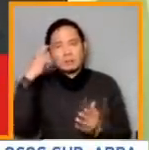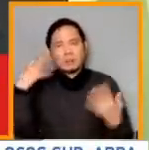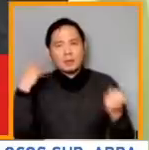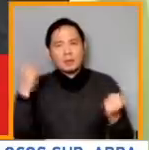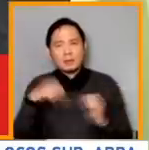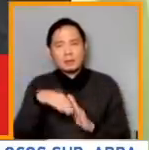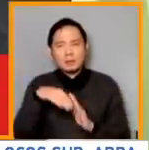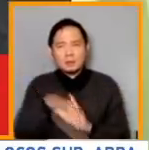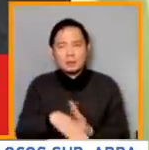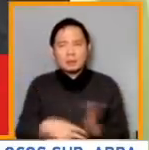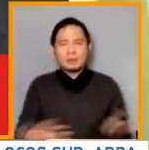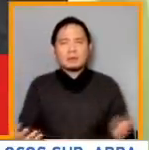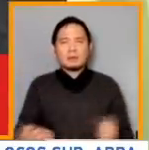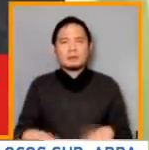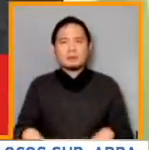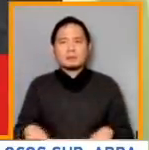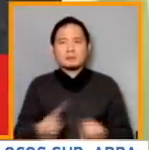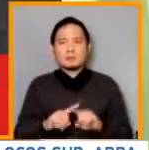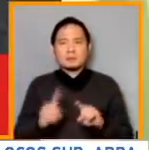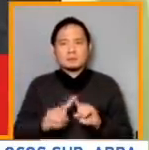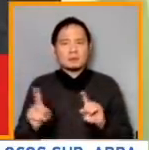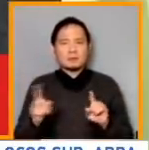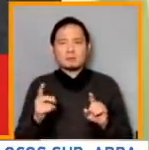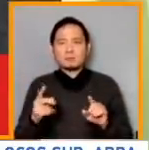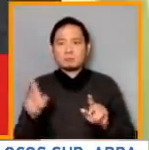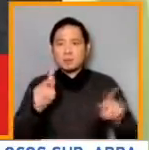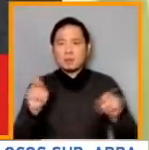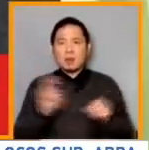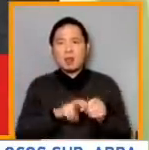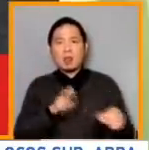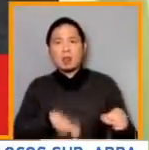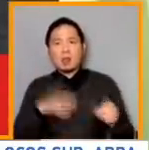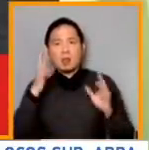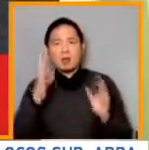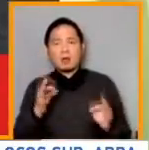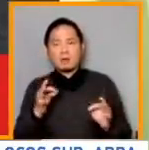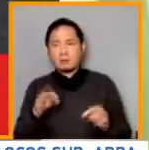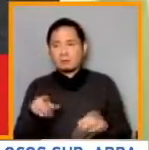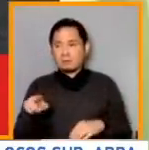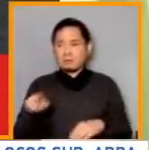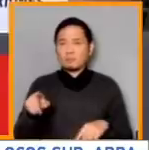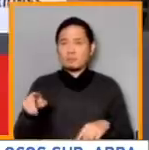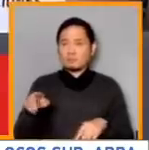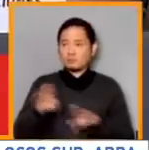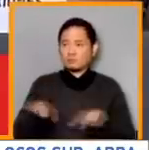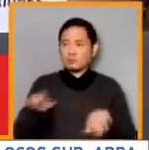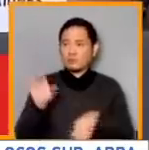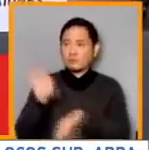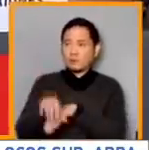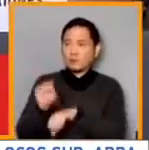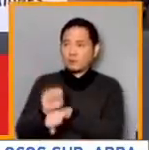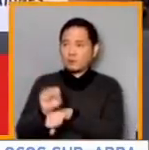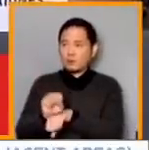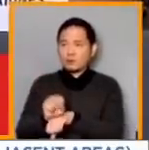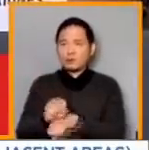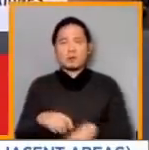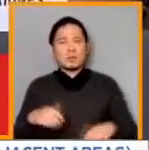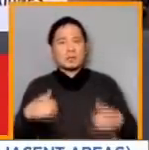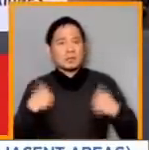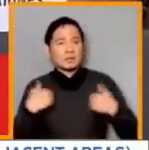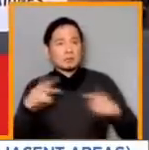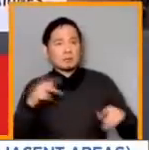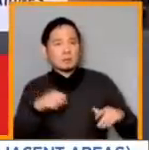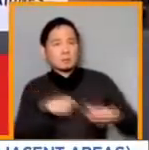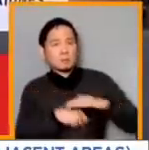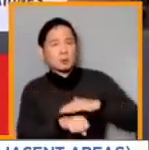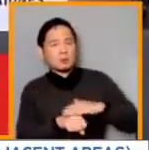problems, increased dropout rate, child labor, and teenage pregnancy. Ang ligtas na pagbabalik ng